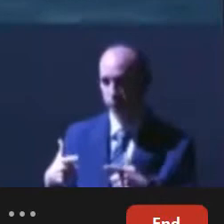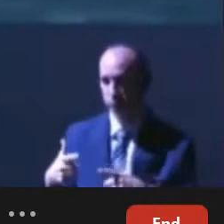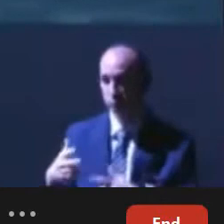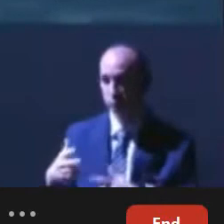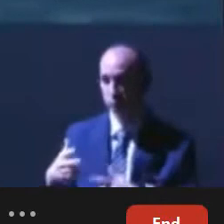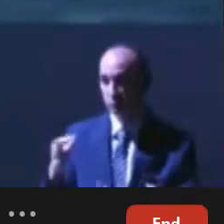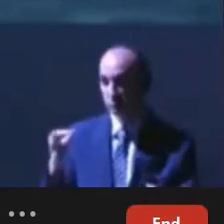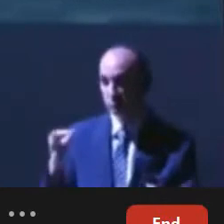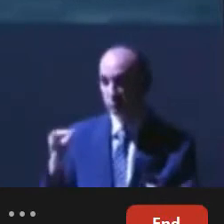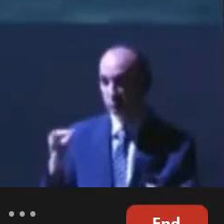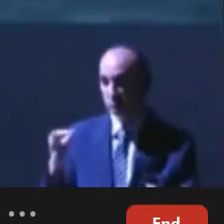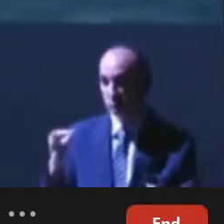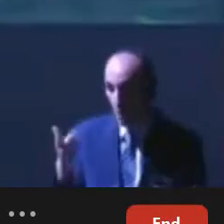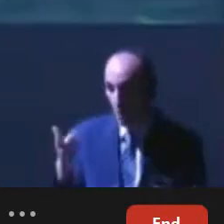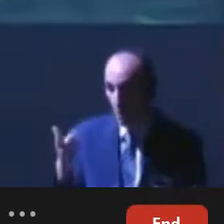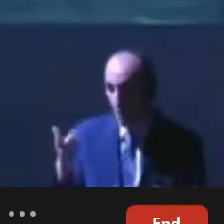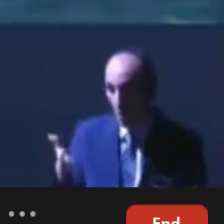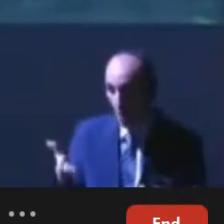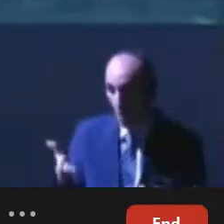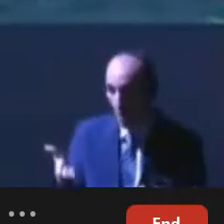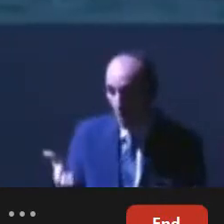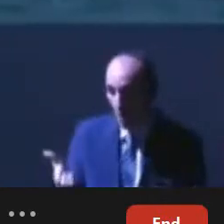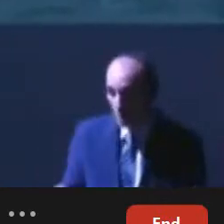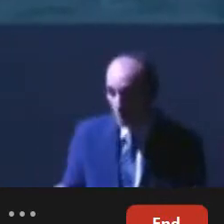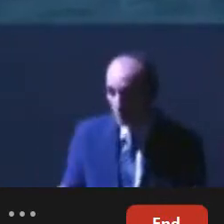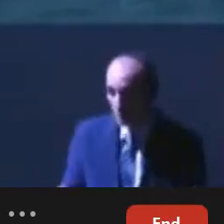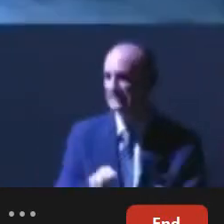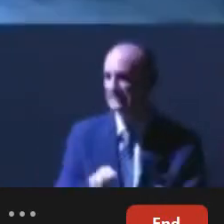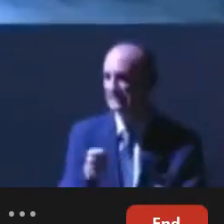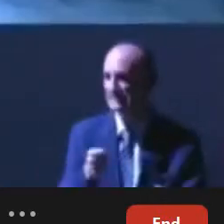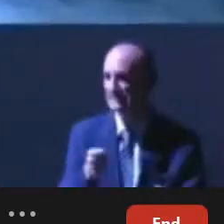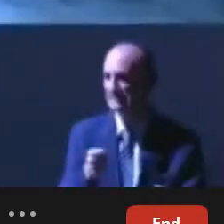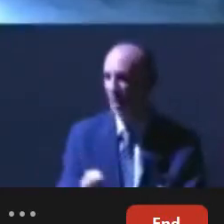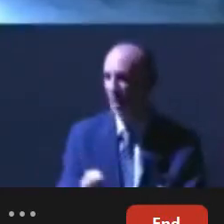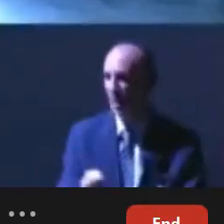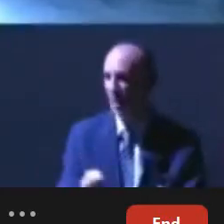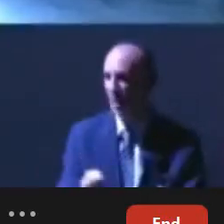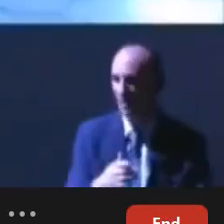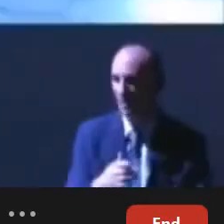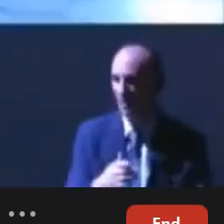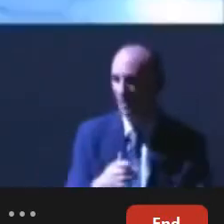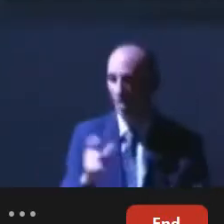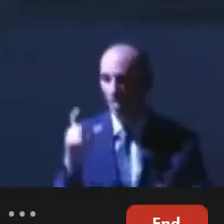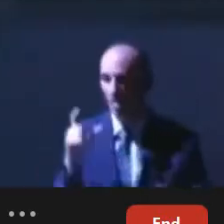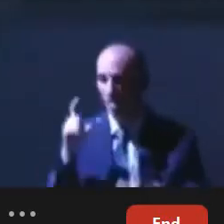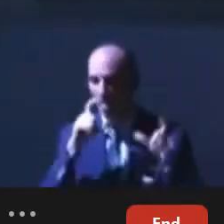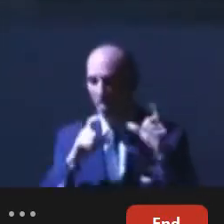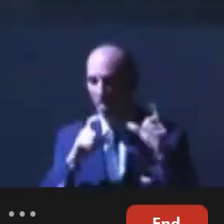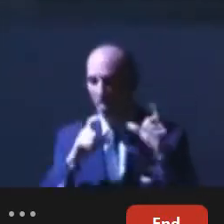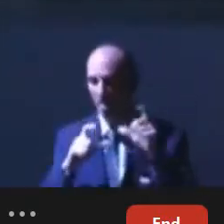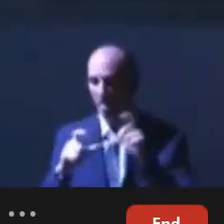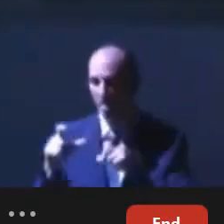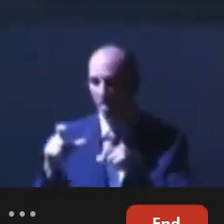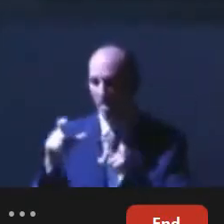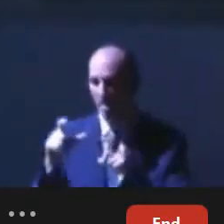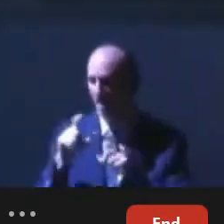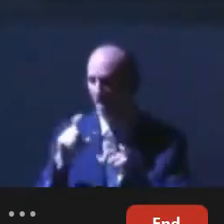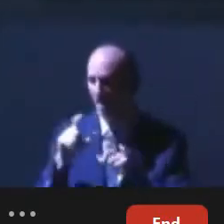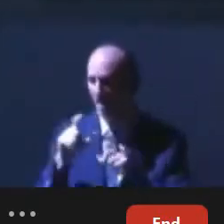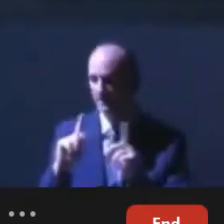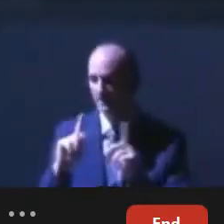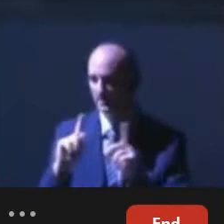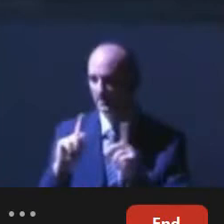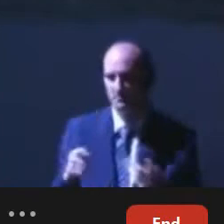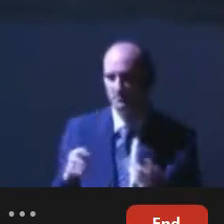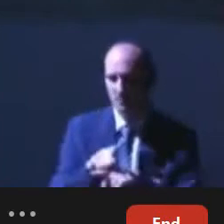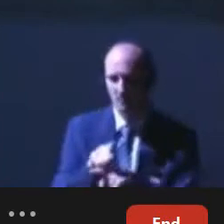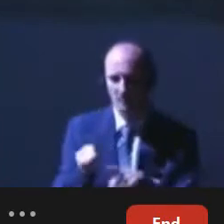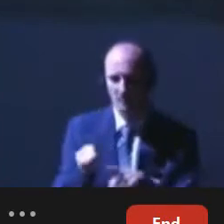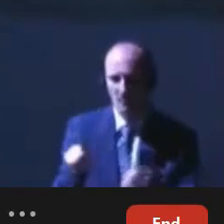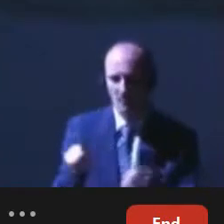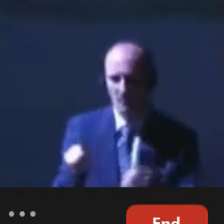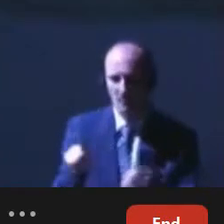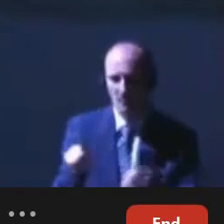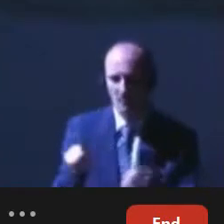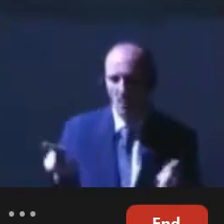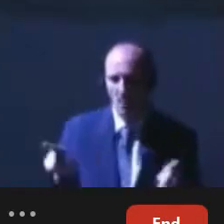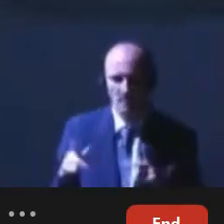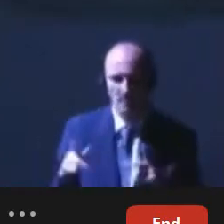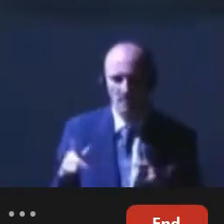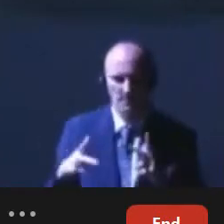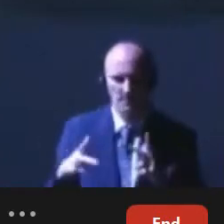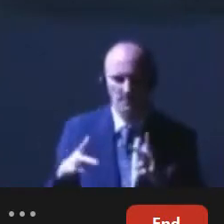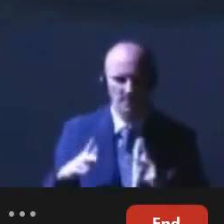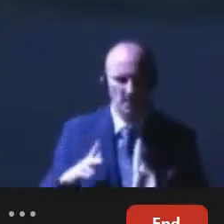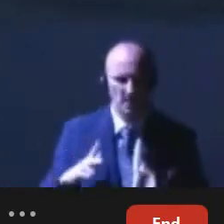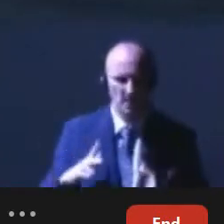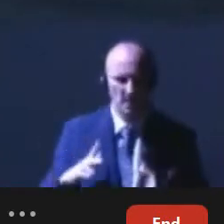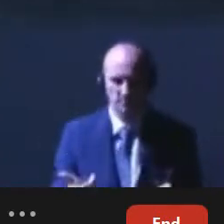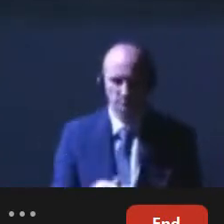dưng lại về hưu chẳng hạn, đấy, tôi hay nói như vậy. Thì đấy, nhiều khi cũng thế, mọi người ra chiến trường xong tự dưng ai đó